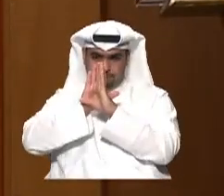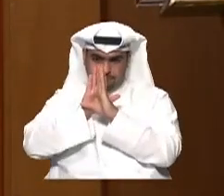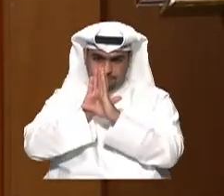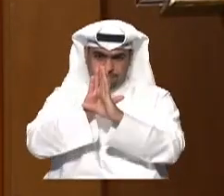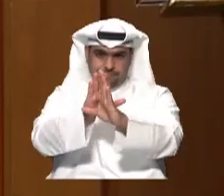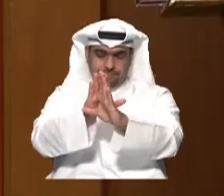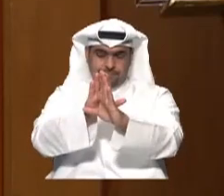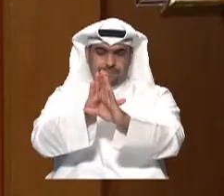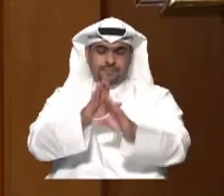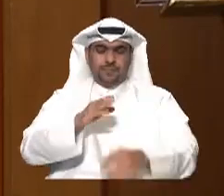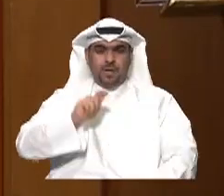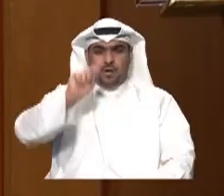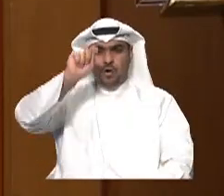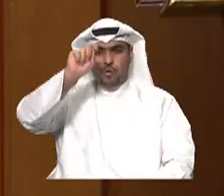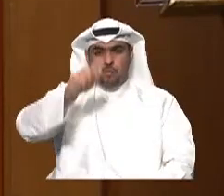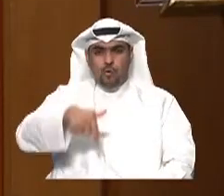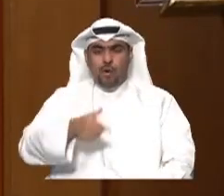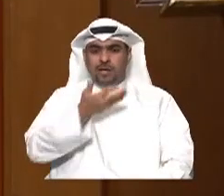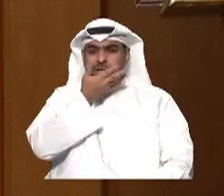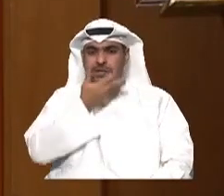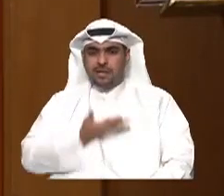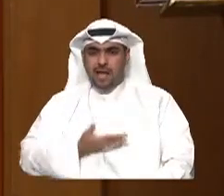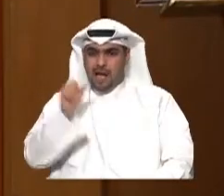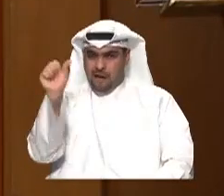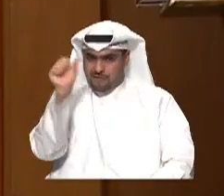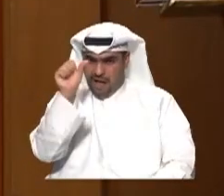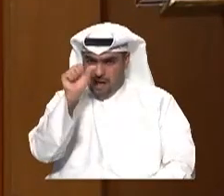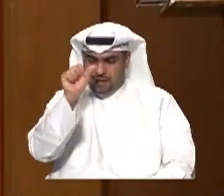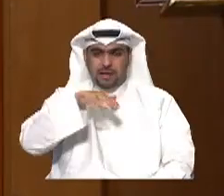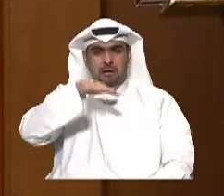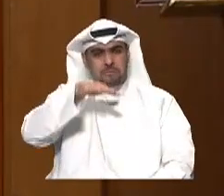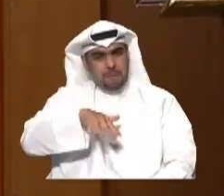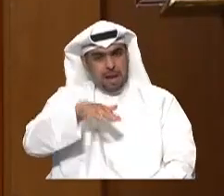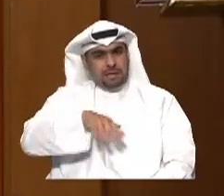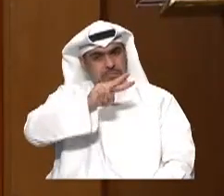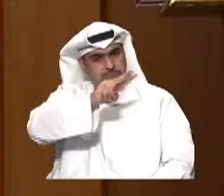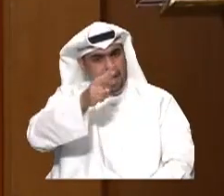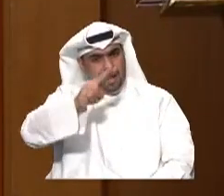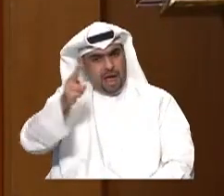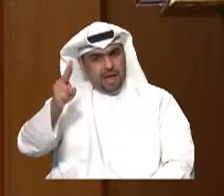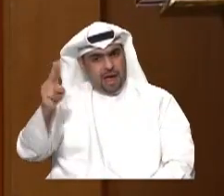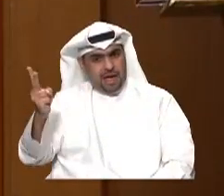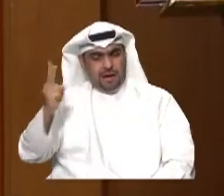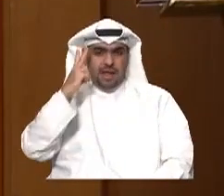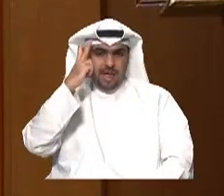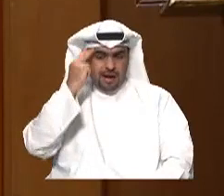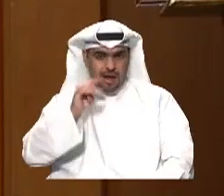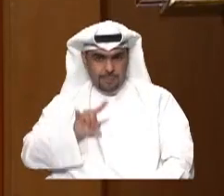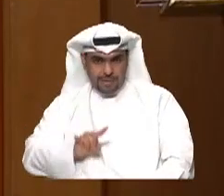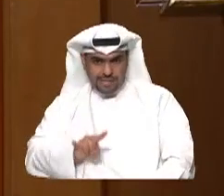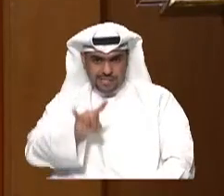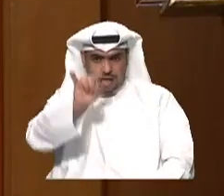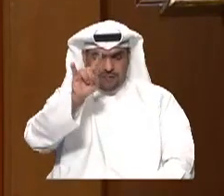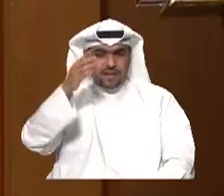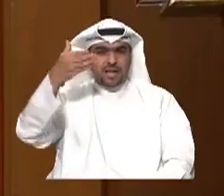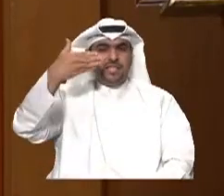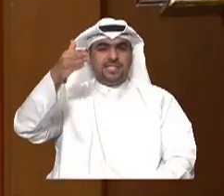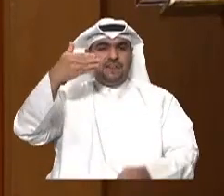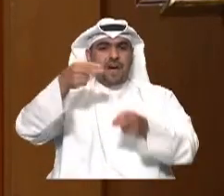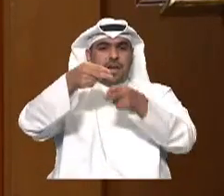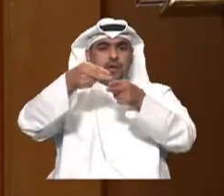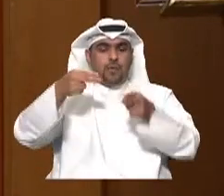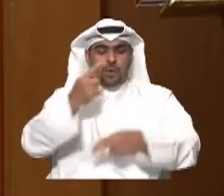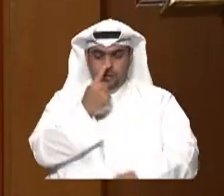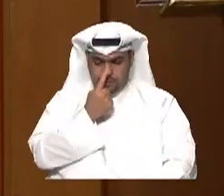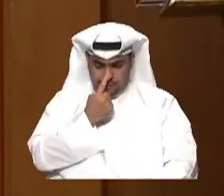الآمن للمواطنين الأفغان ورعايا الدول الأخرى، إيمانا بالمسؤولية الإنسانية لهذا الأمر. وأكد معاليه على